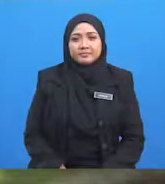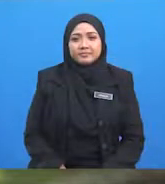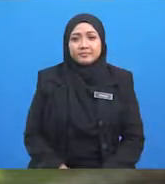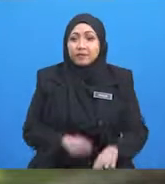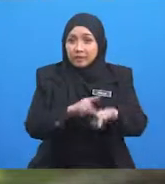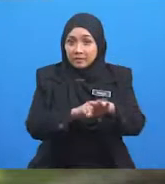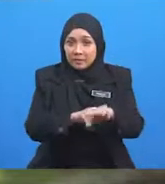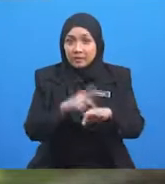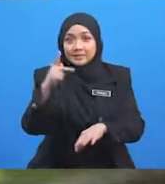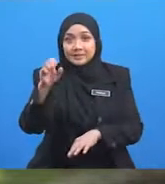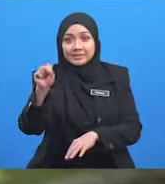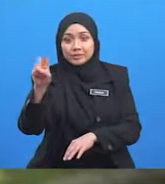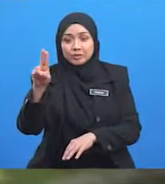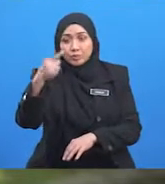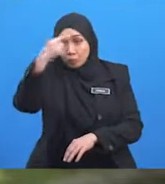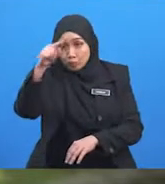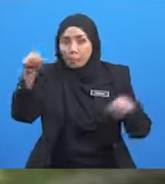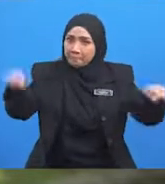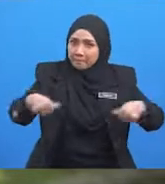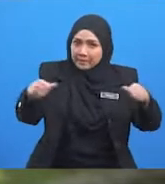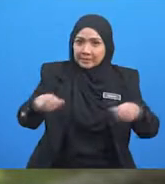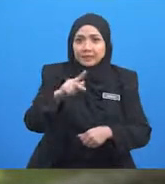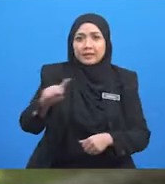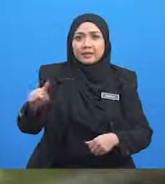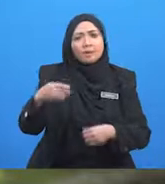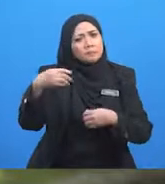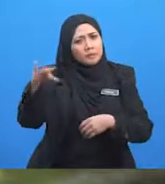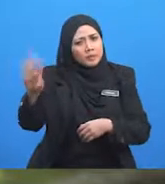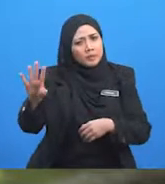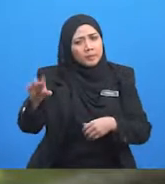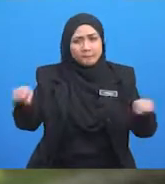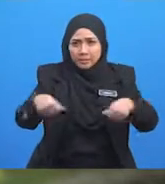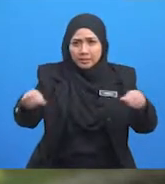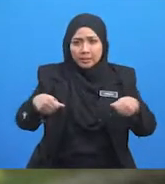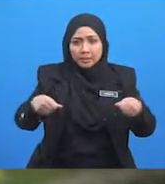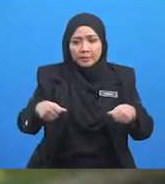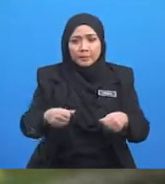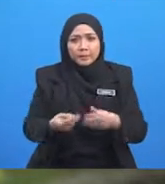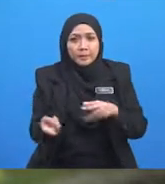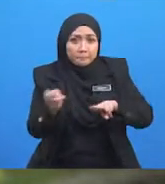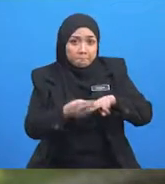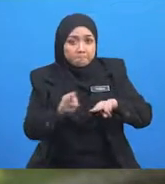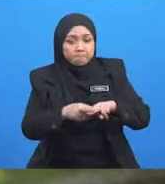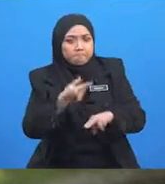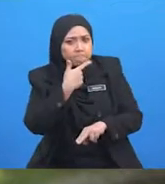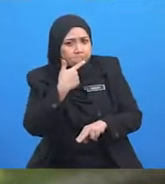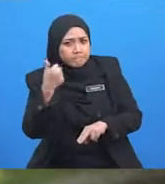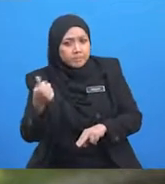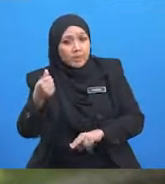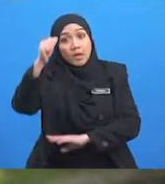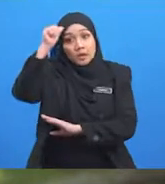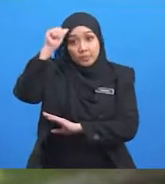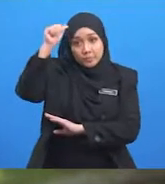kesem untuk masakan biar masakan tambah lazat. Assalamualaikum Cikgu